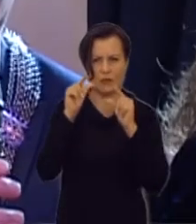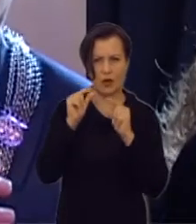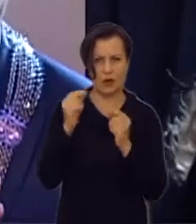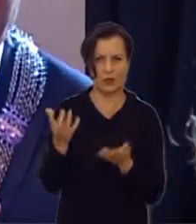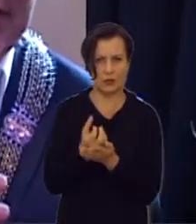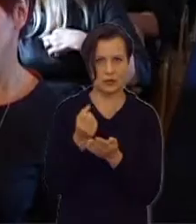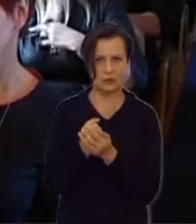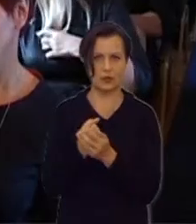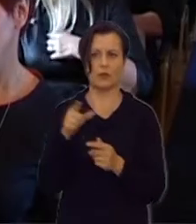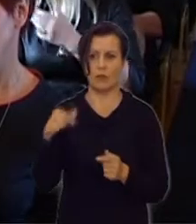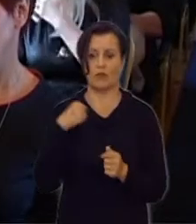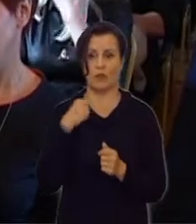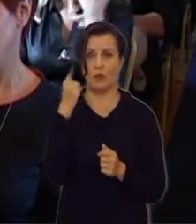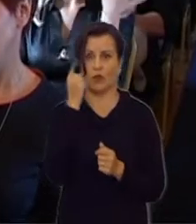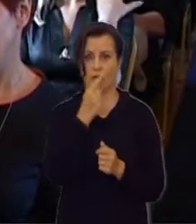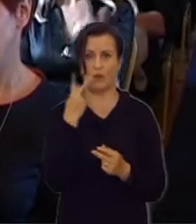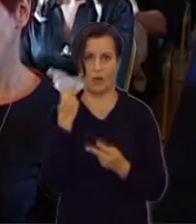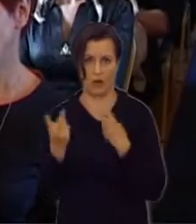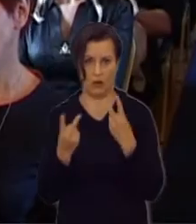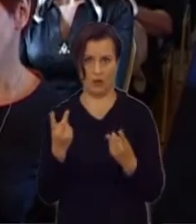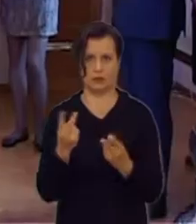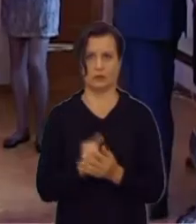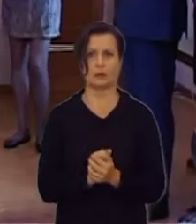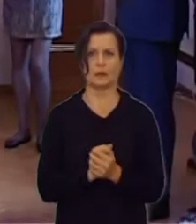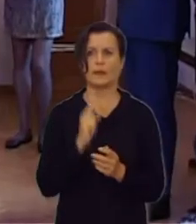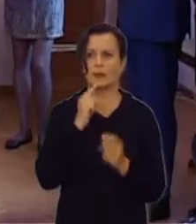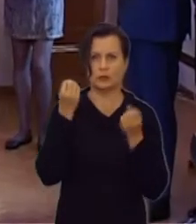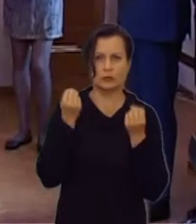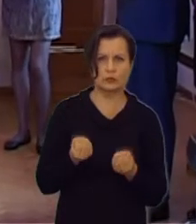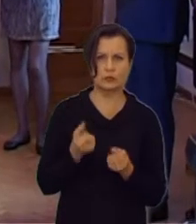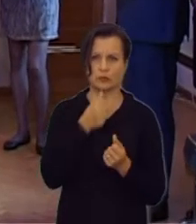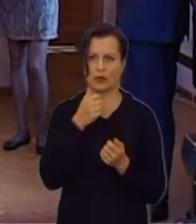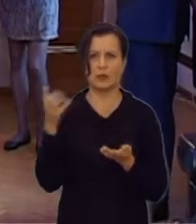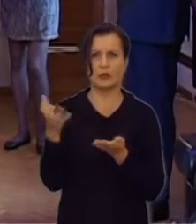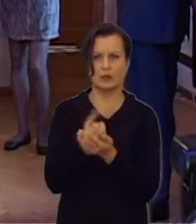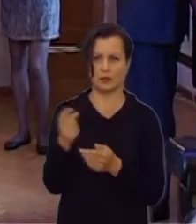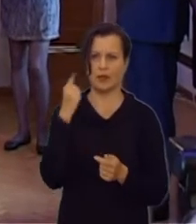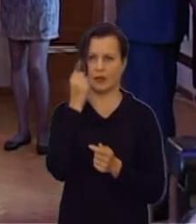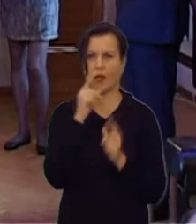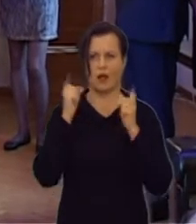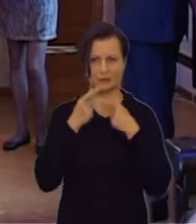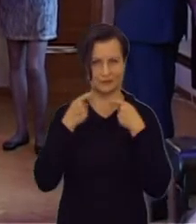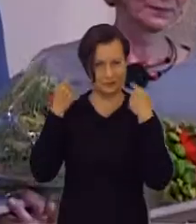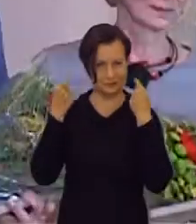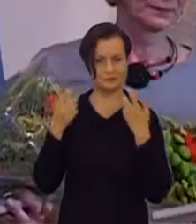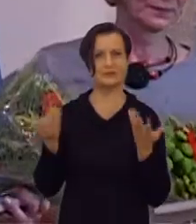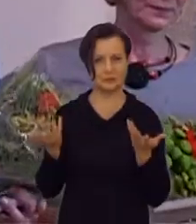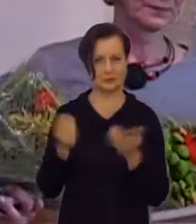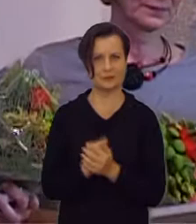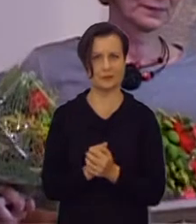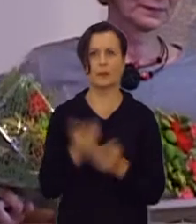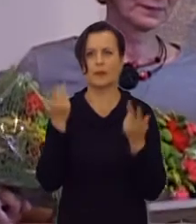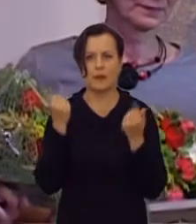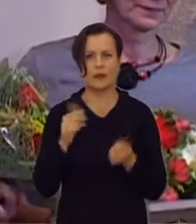labai mažai pasiekta, bet vis tiek žmogaus akis parodo. Ar sudėtinga vat, pasiekti, kad tikrai tos akis nusijuok?